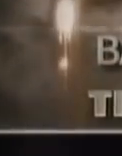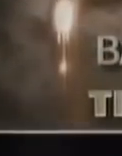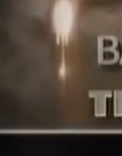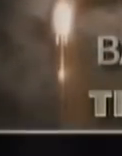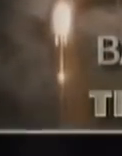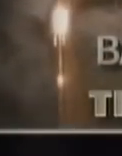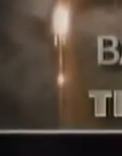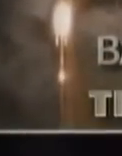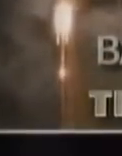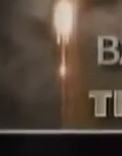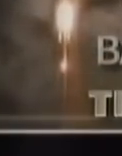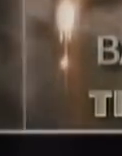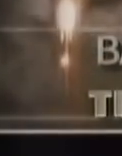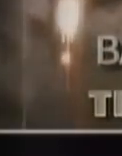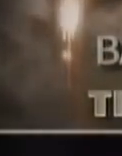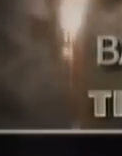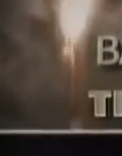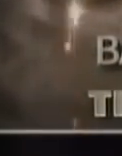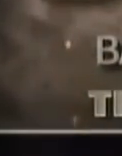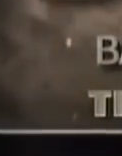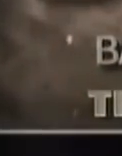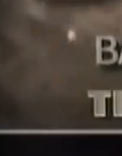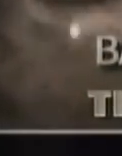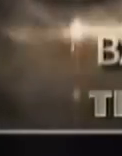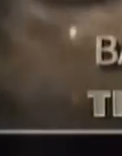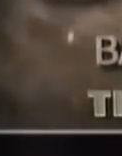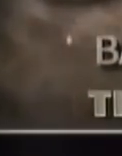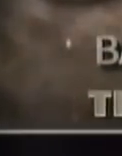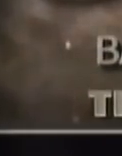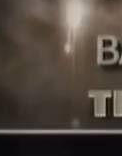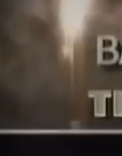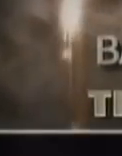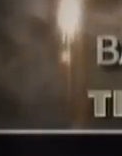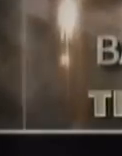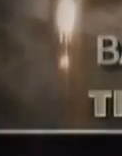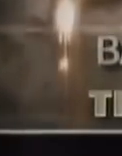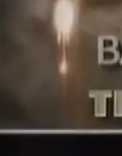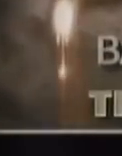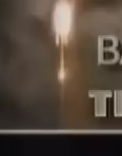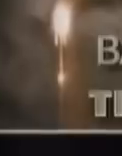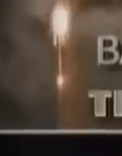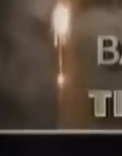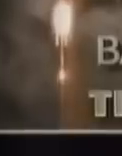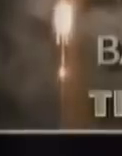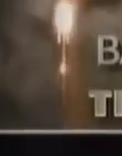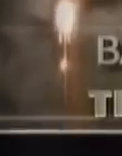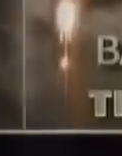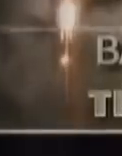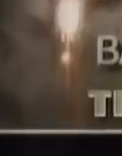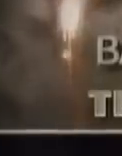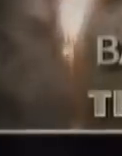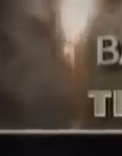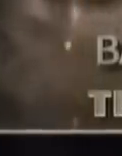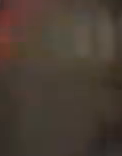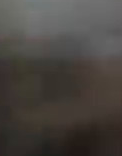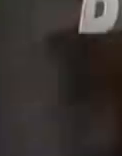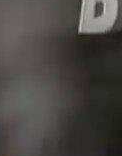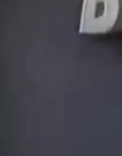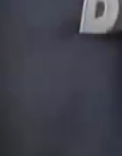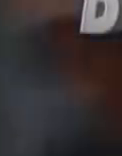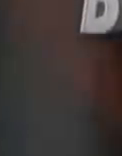Webes, alas 8:35 ng gabi. Dito lang sa Action TV, ang news headquarters ng